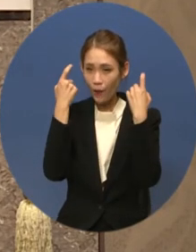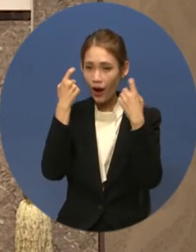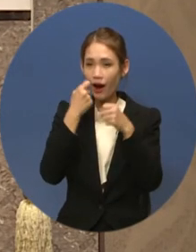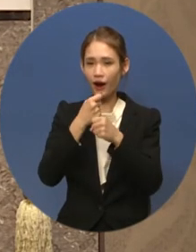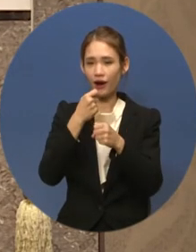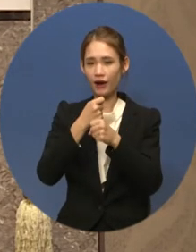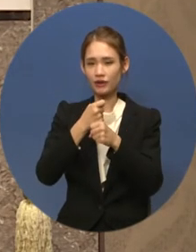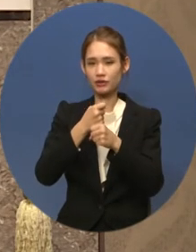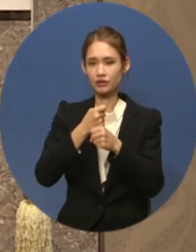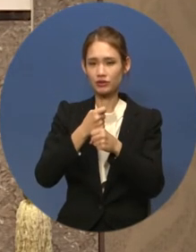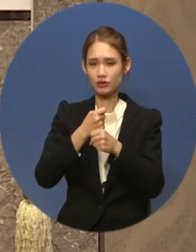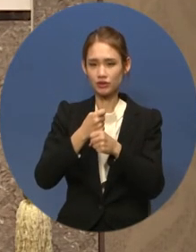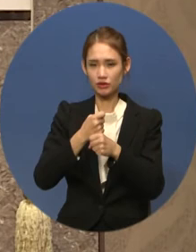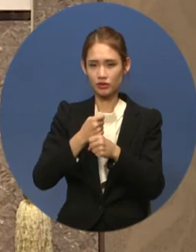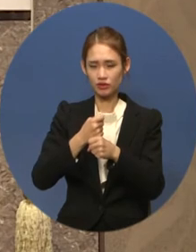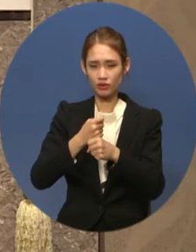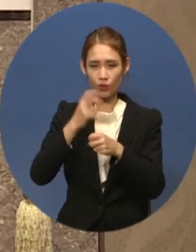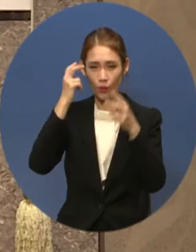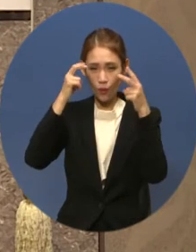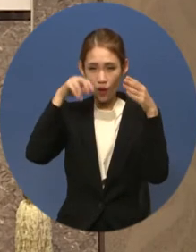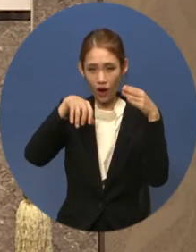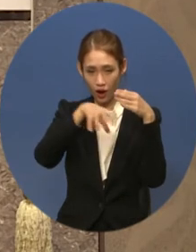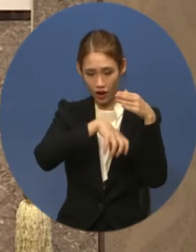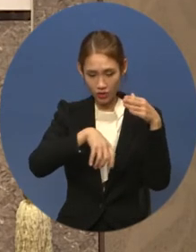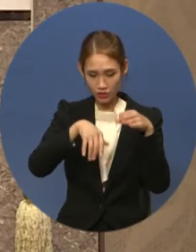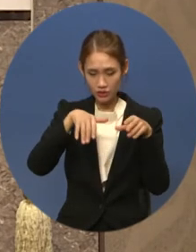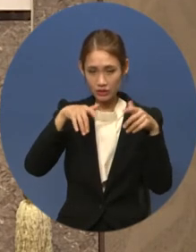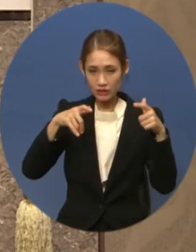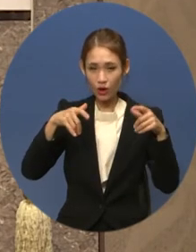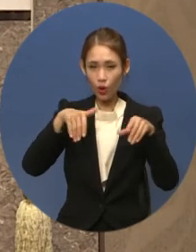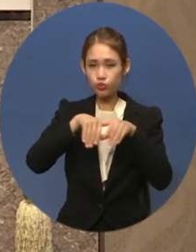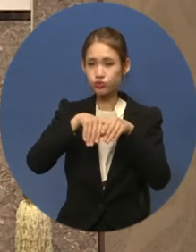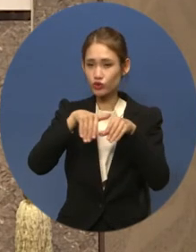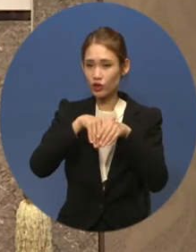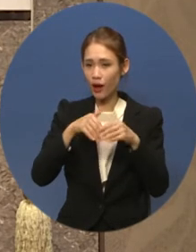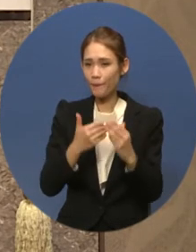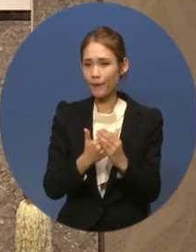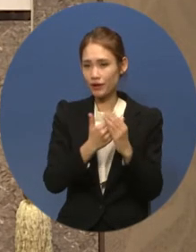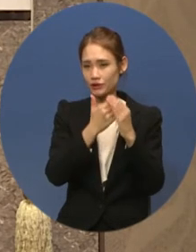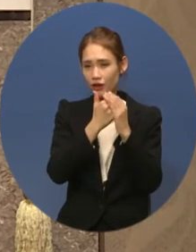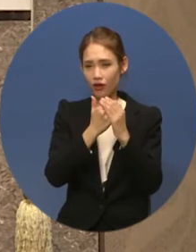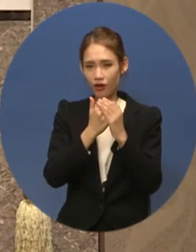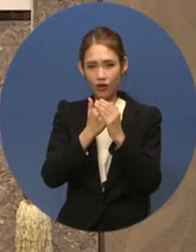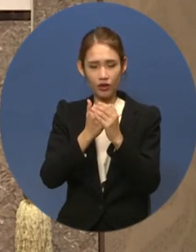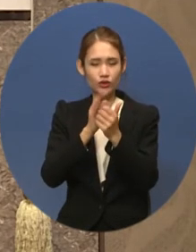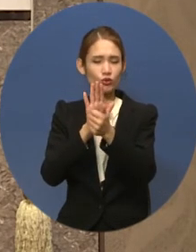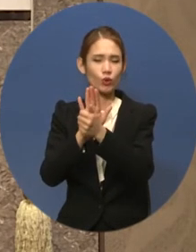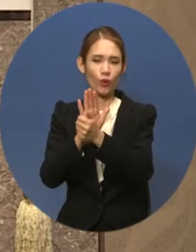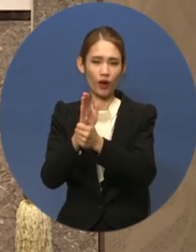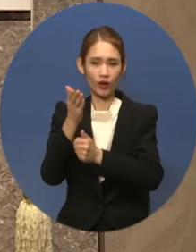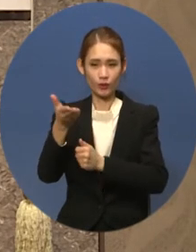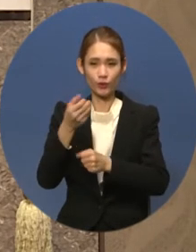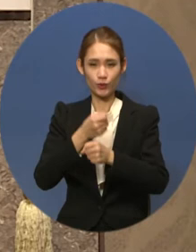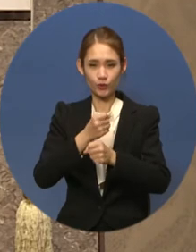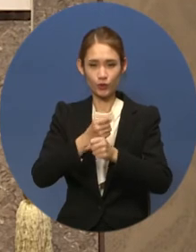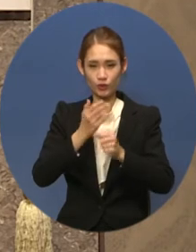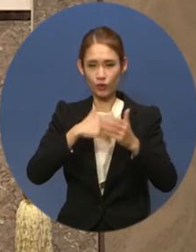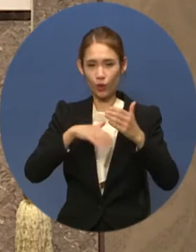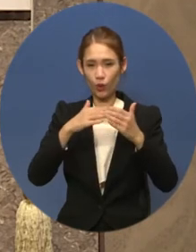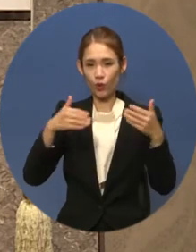공자 같은 것들은 지역문화 발전 이라든가 관광산업 발전을 위해서 기여를 할 수 있을 겁니다 그래서 공공기관이